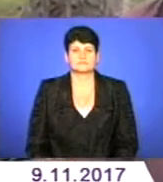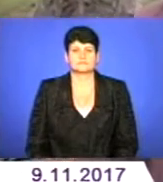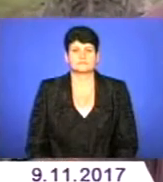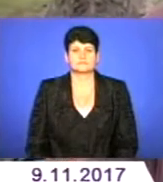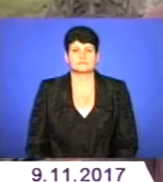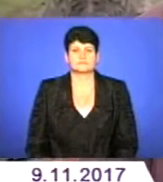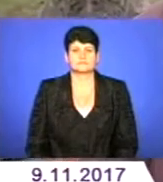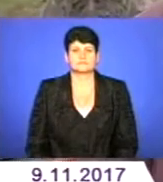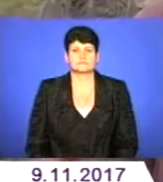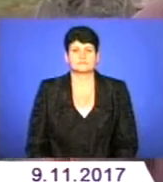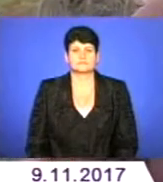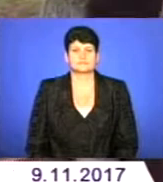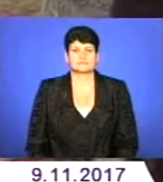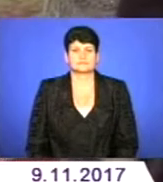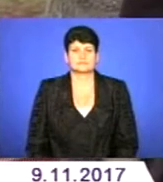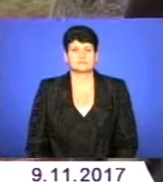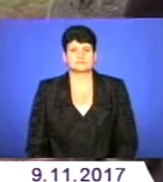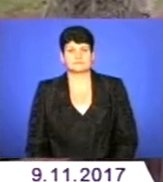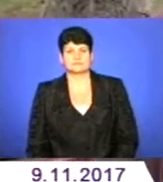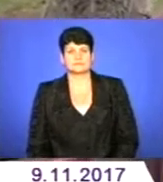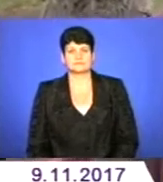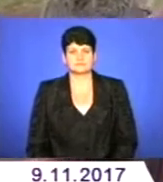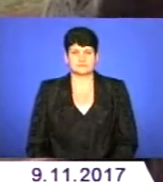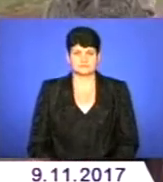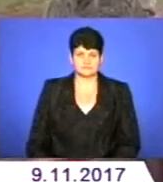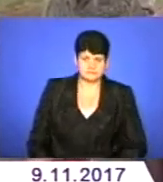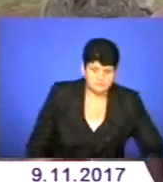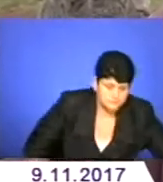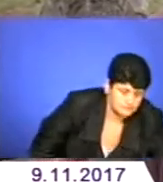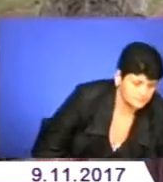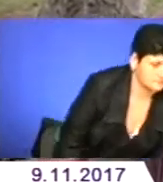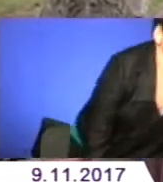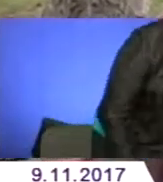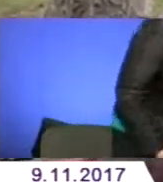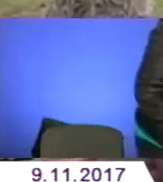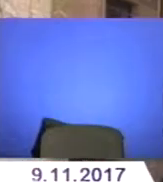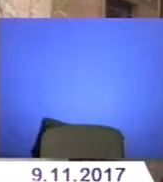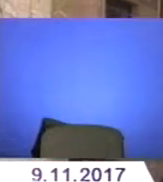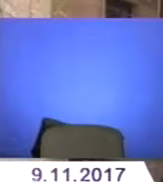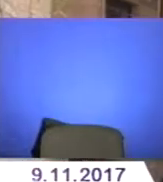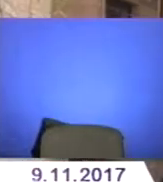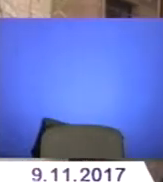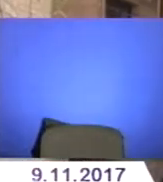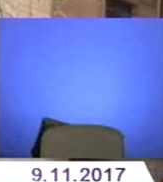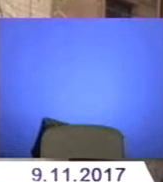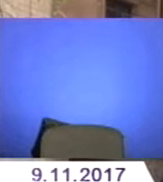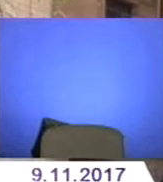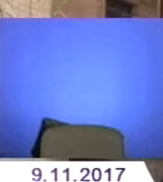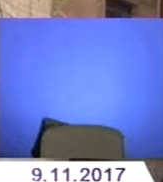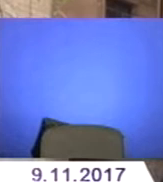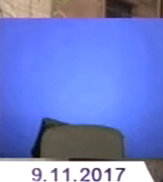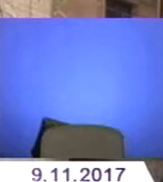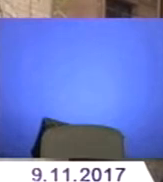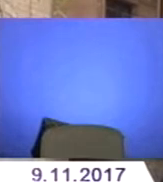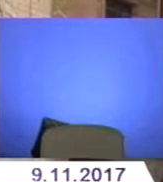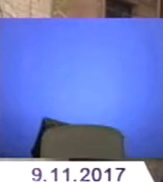нас обдурюють, де нас не це, через те треба заплатити, заплатив, маєш чистий спокій. Якщо ж мешканці не стежать за тим, чи